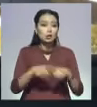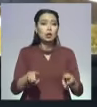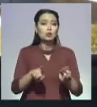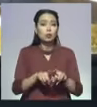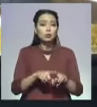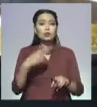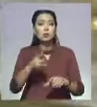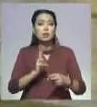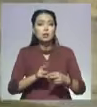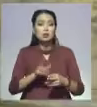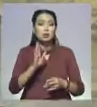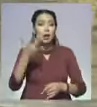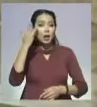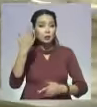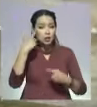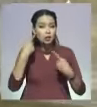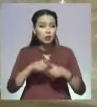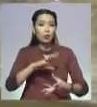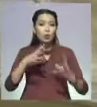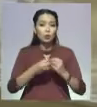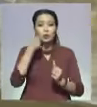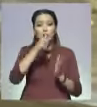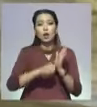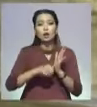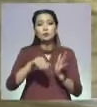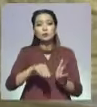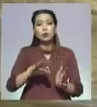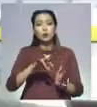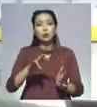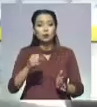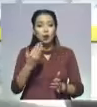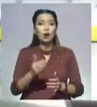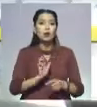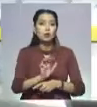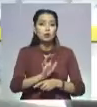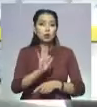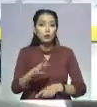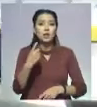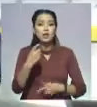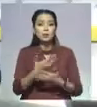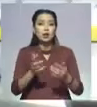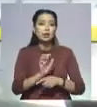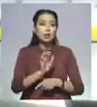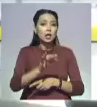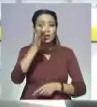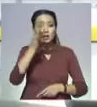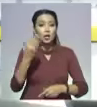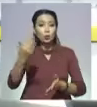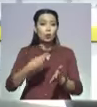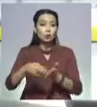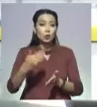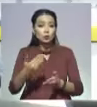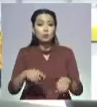торлар мырышталады. Америкалық технология бойынша жылына 60 000 тонна өнім шығарылады. Химиялық өңдеуге арналған шикізат Германиядан алынса, мырыштың